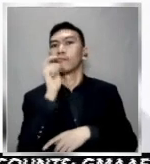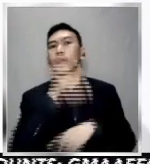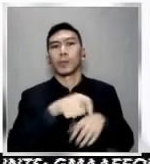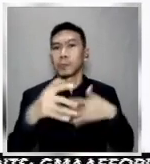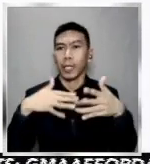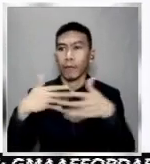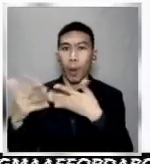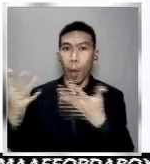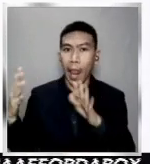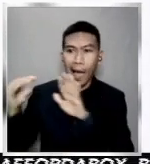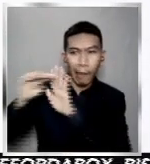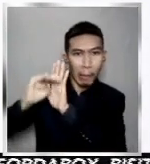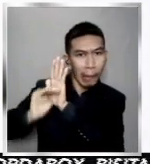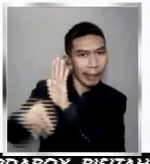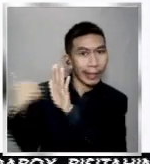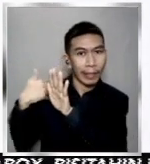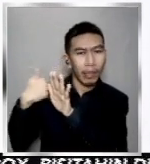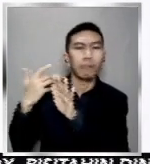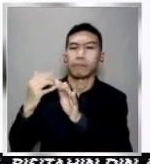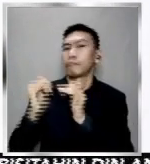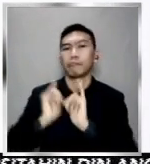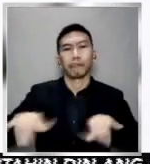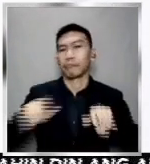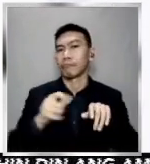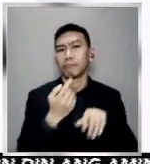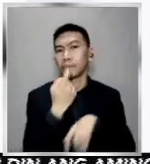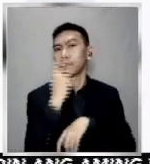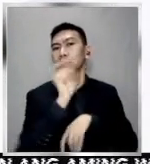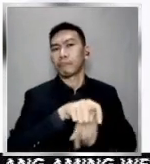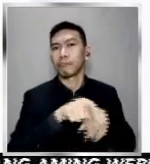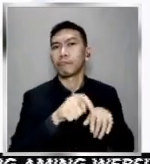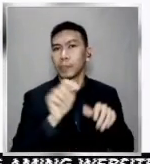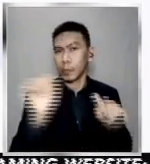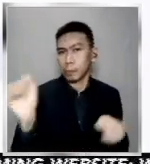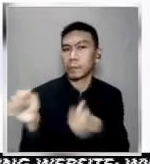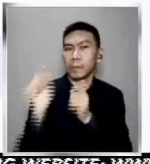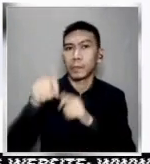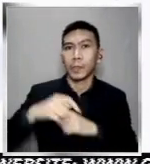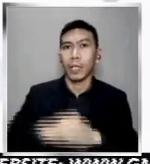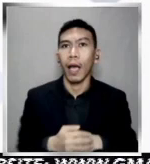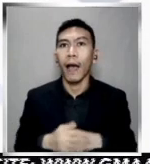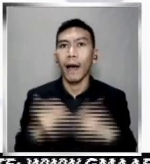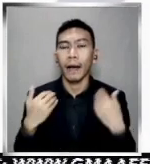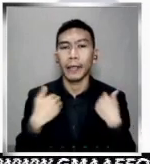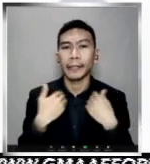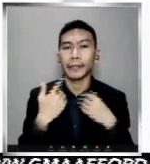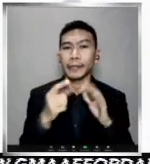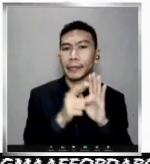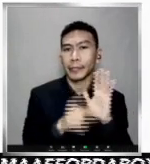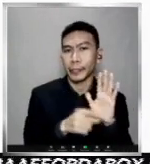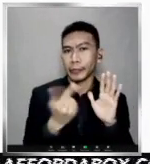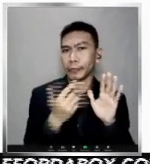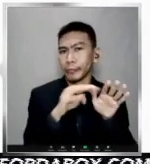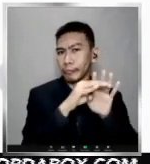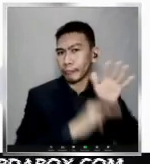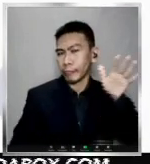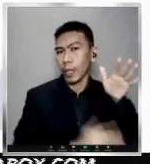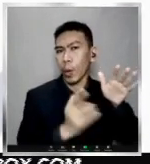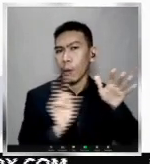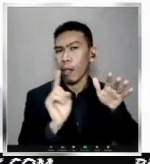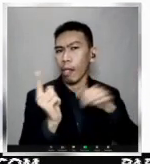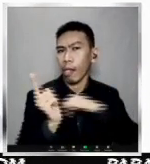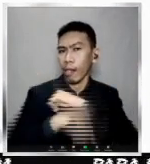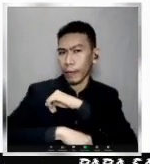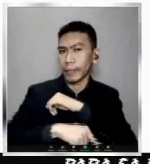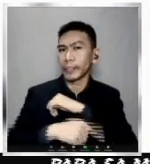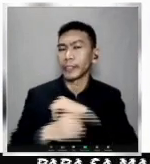Nakasaad naman na raw sa kasalukuyang mga batas at ordinansa ang mga bagay na ipinagbabawal at ang mga karampatang parusa rito. Ang pinakamainam na paraan daw